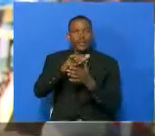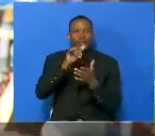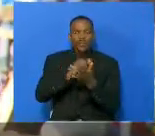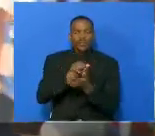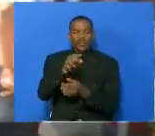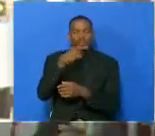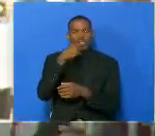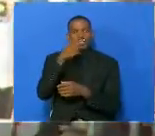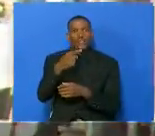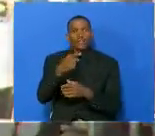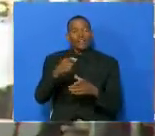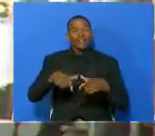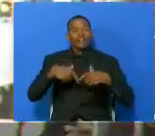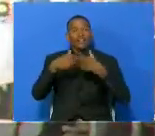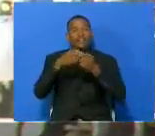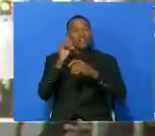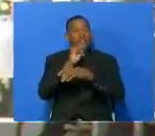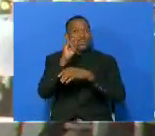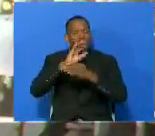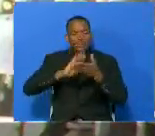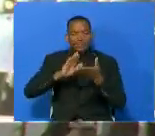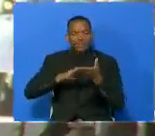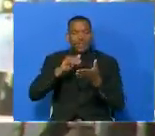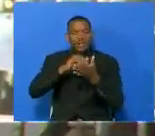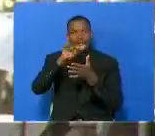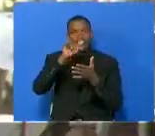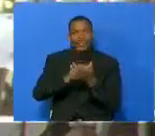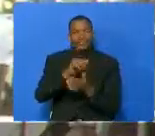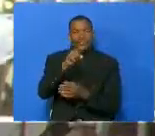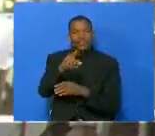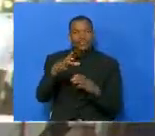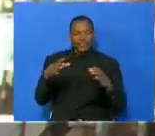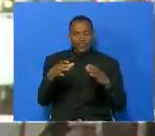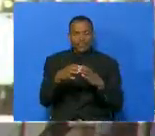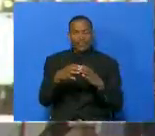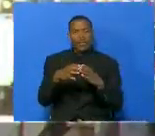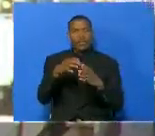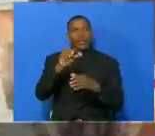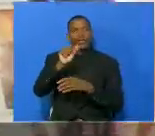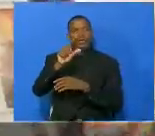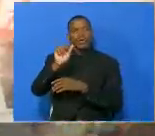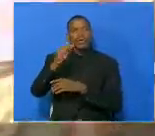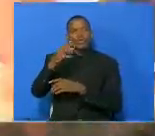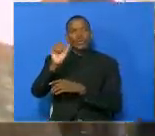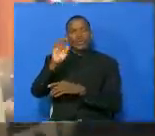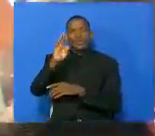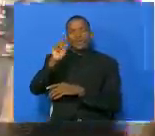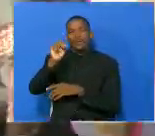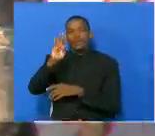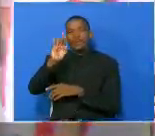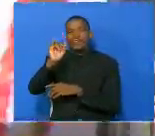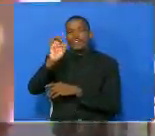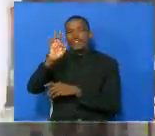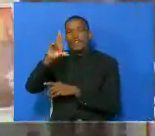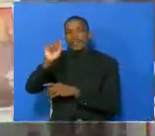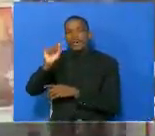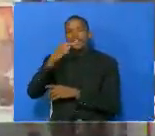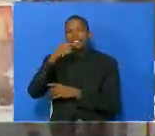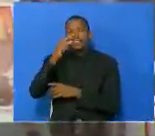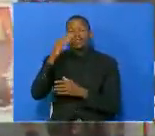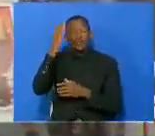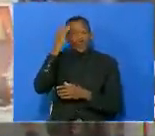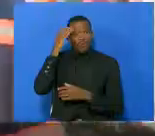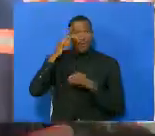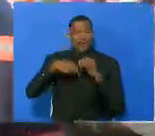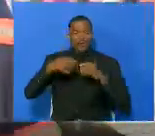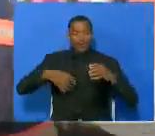bolefa di-insurance diteseletso la Non-Bank Financial Institutions Regulatory Authority NBFIRA la re le itse sentle ka dingongorego